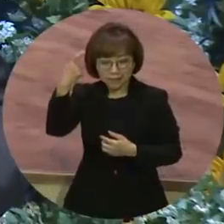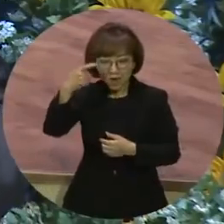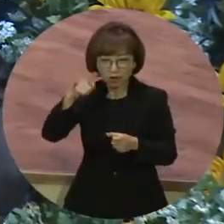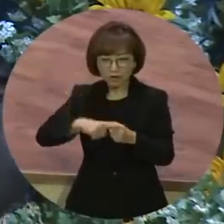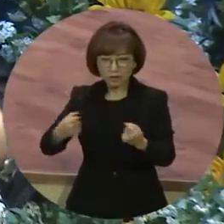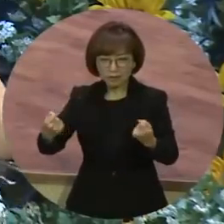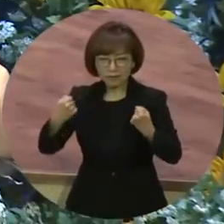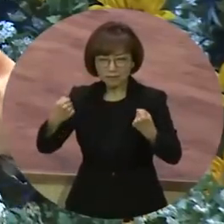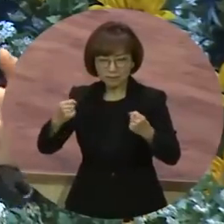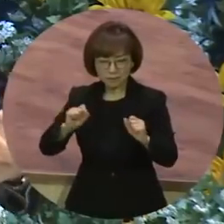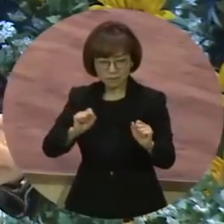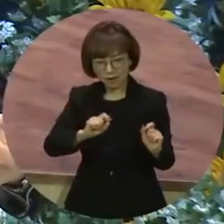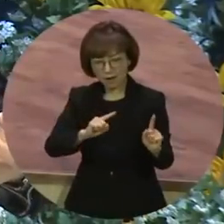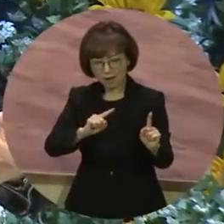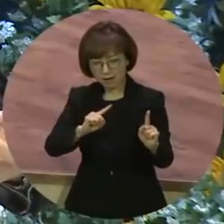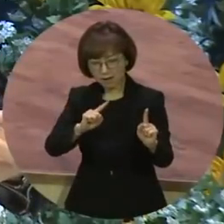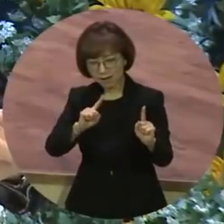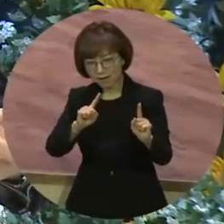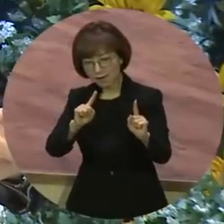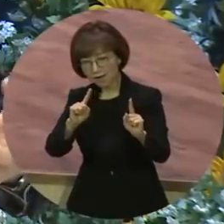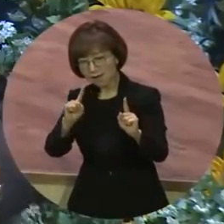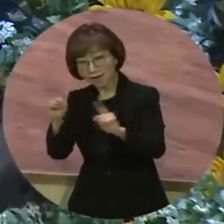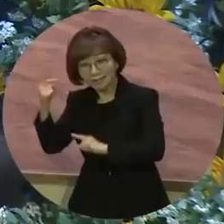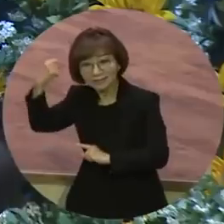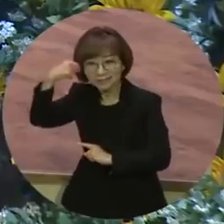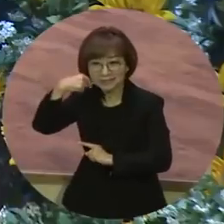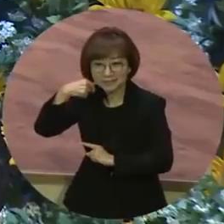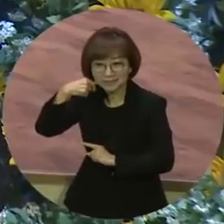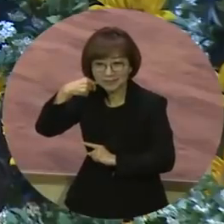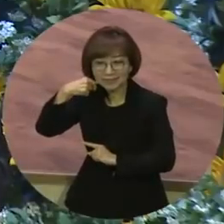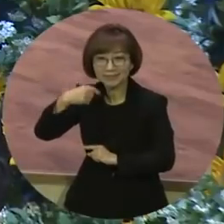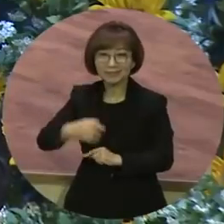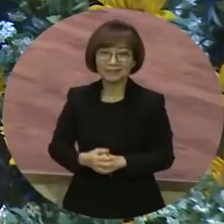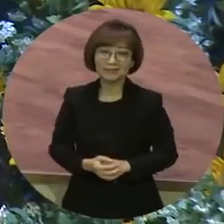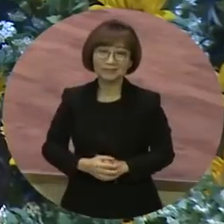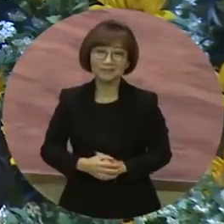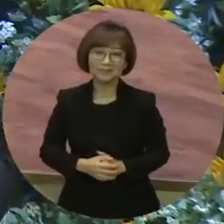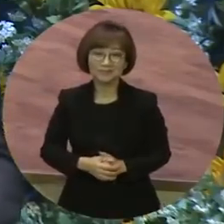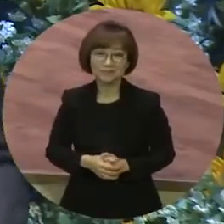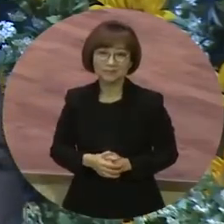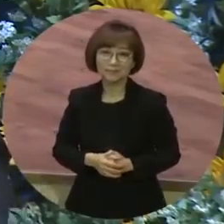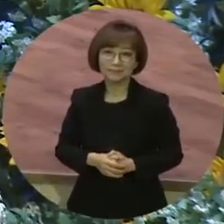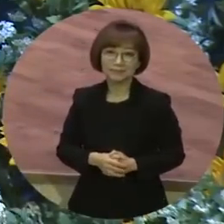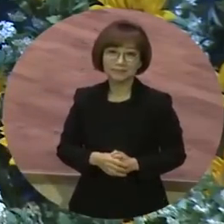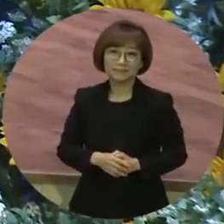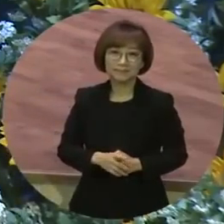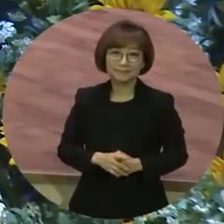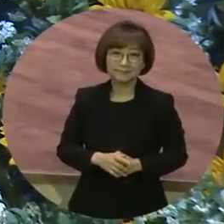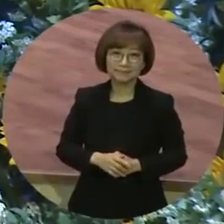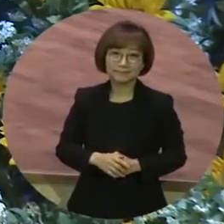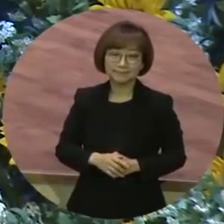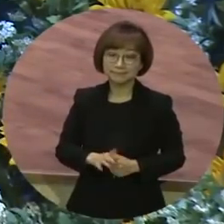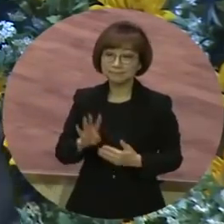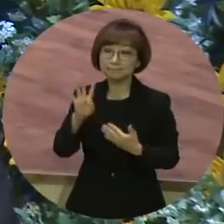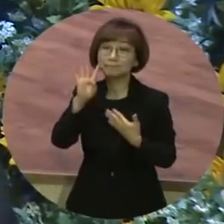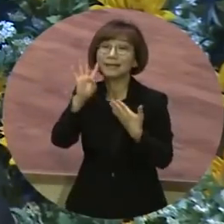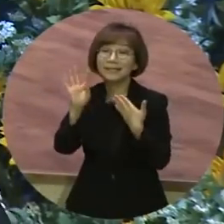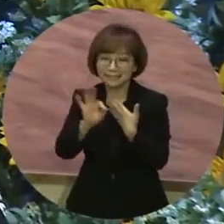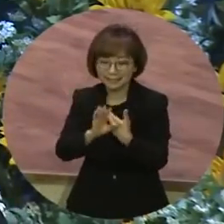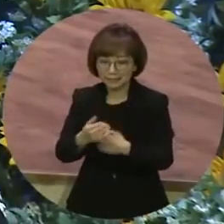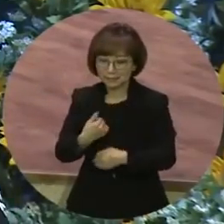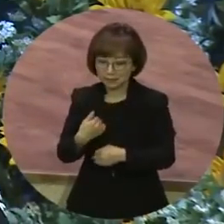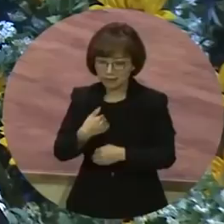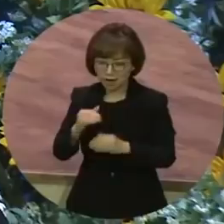확 살아나는 걸 느낄 수 있어요. 나는 모태 신앙이에요. 그런데 한 번 또 이걸 교사, 뭐 교회에서